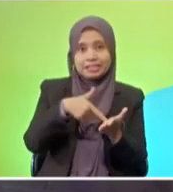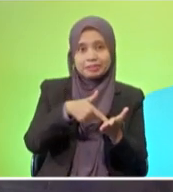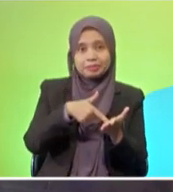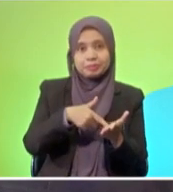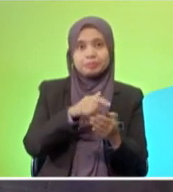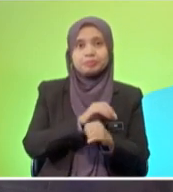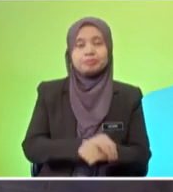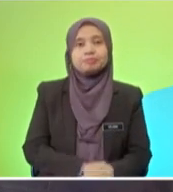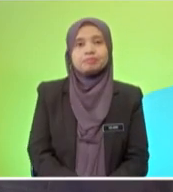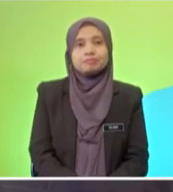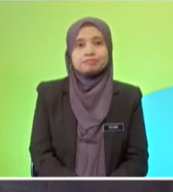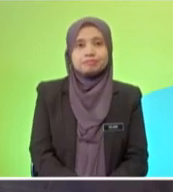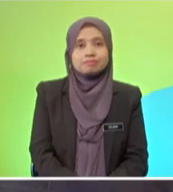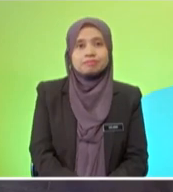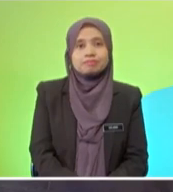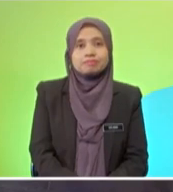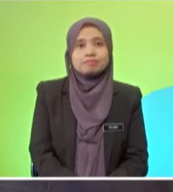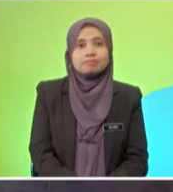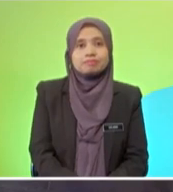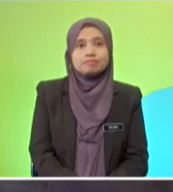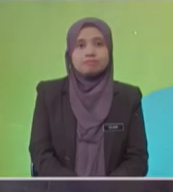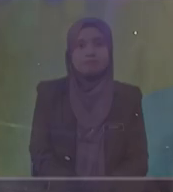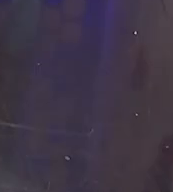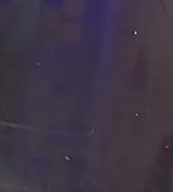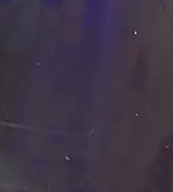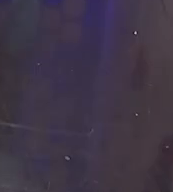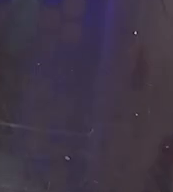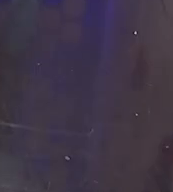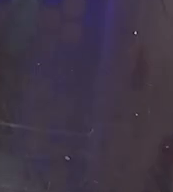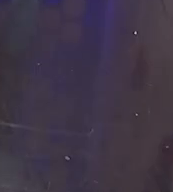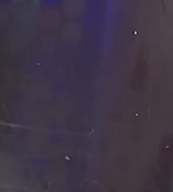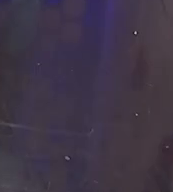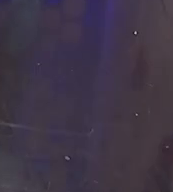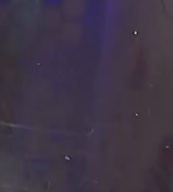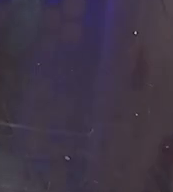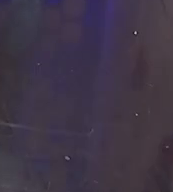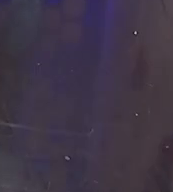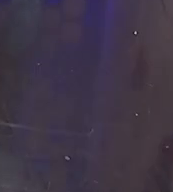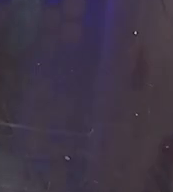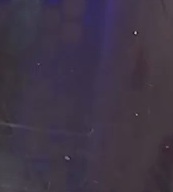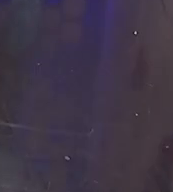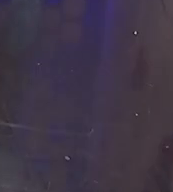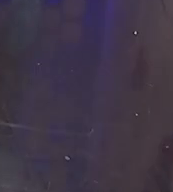kita terus ke lagi tentang pantun warisan kita semuanya dididik TV